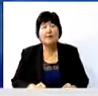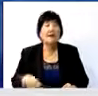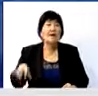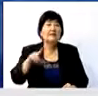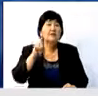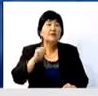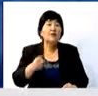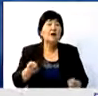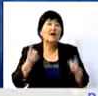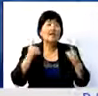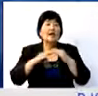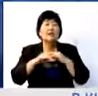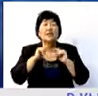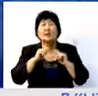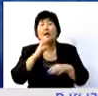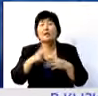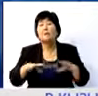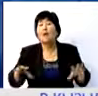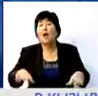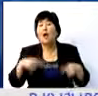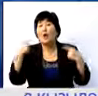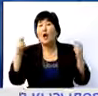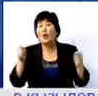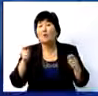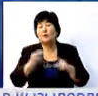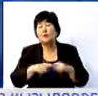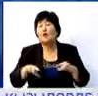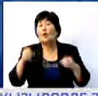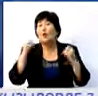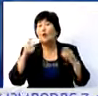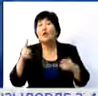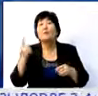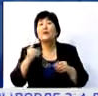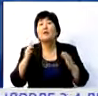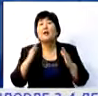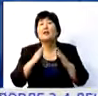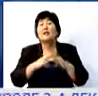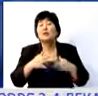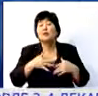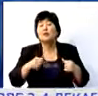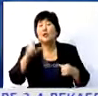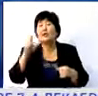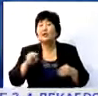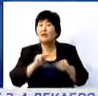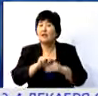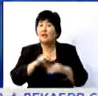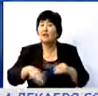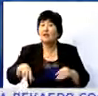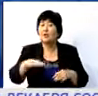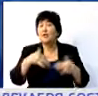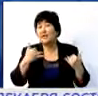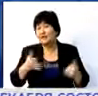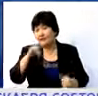Всем известно, что Великая Степь подарила миру коневодство и всадническую культуру. Впервые одомашнивание лошади человеком произошло на территории